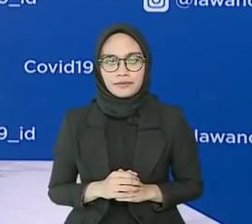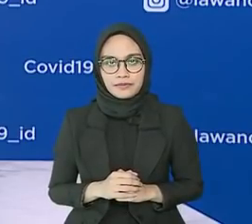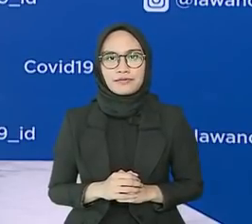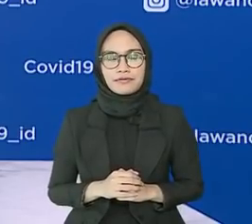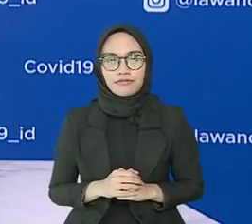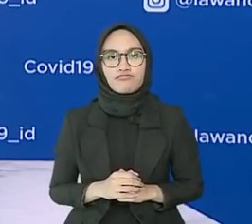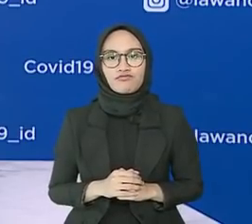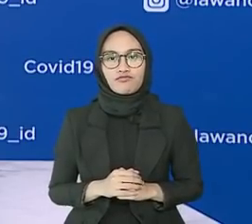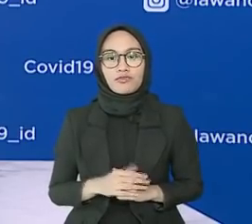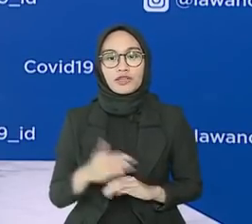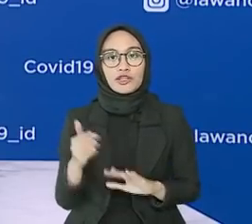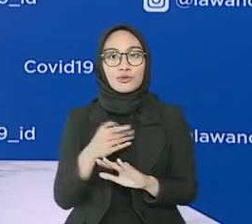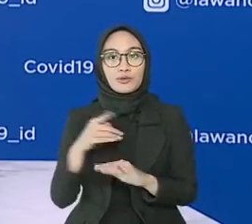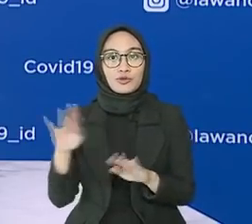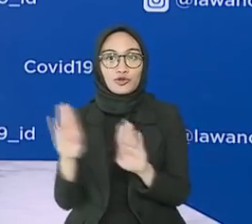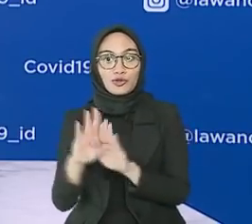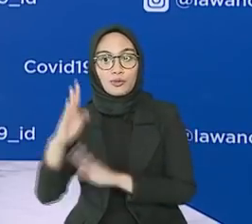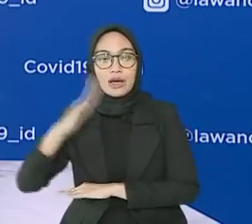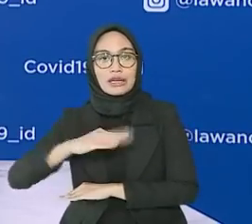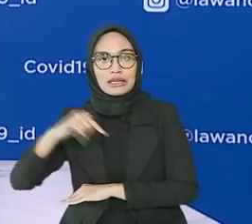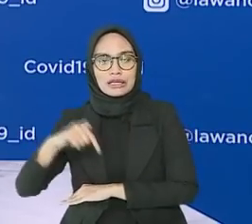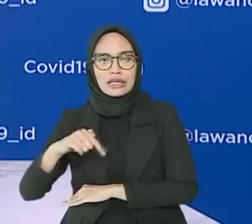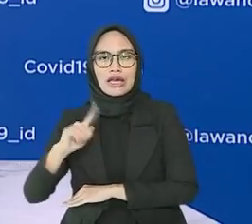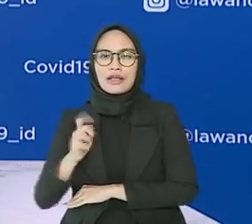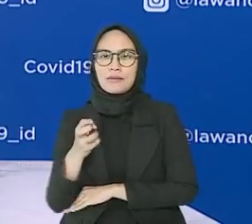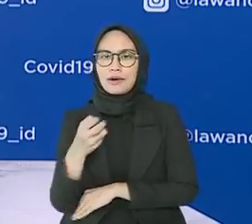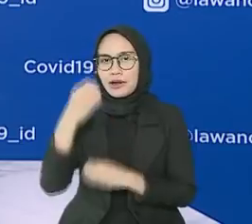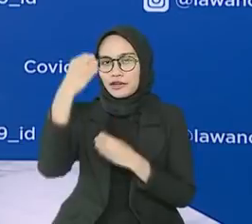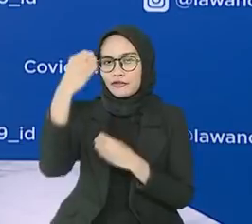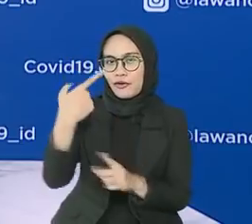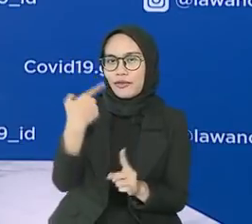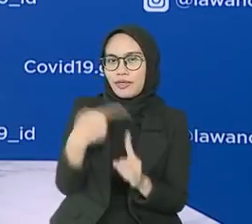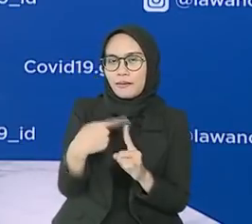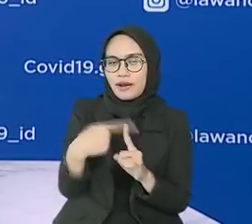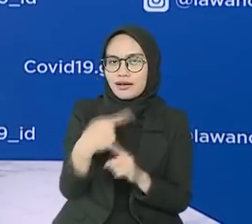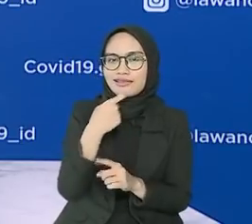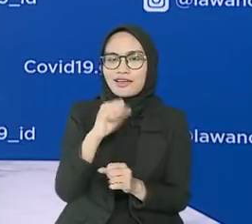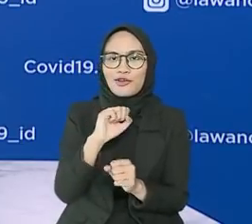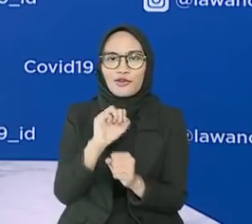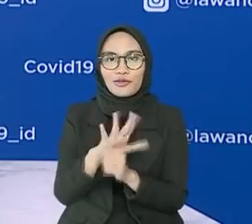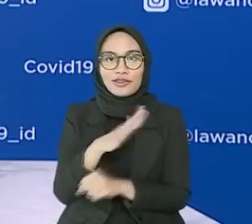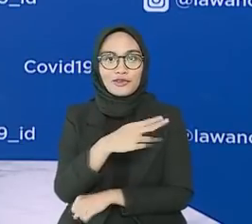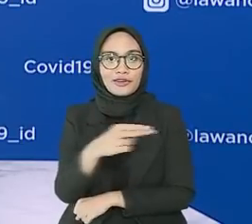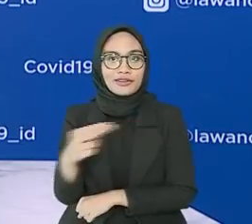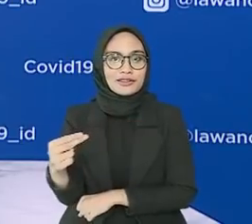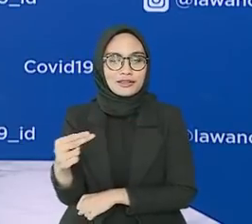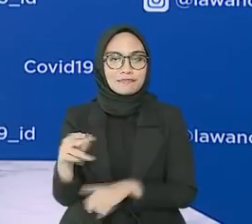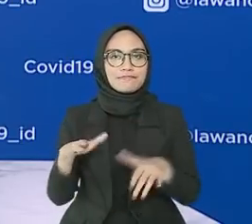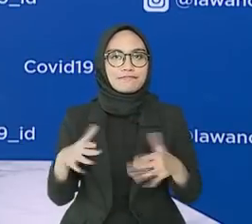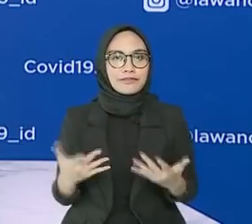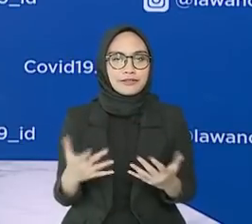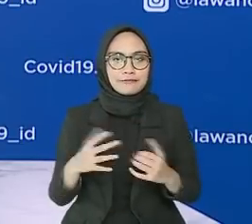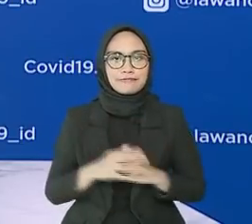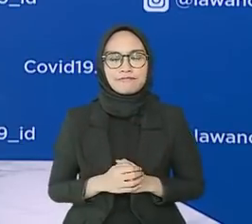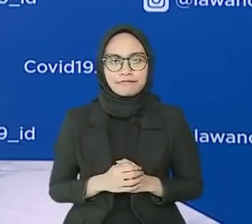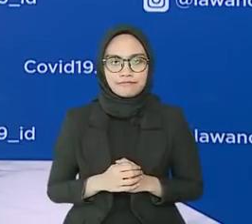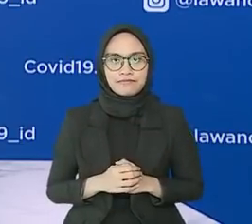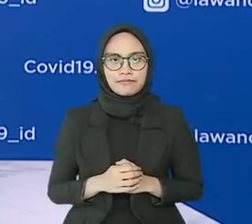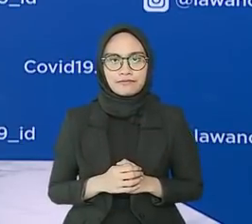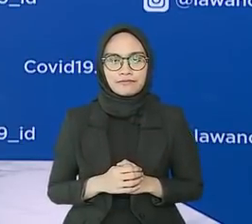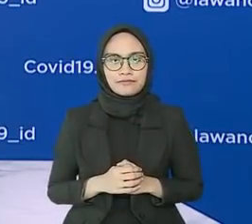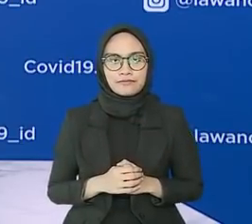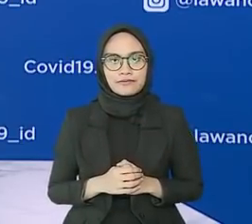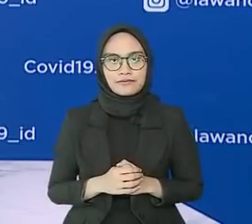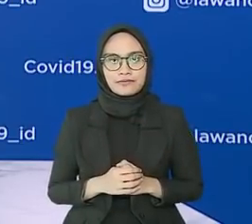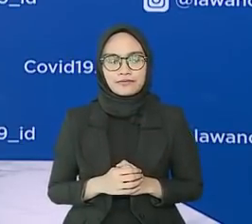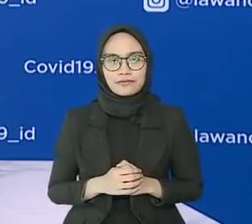Sebelum menutup konferensi pers hari ini, berikut adalah beberapa informasi tambahan terkait COVID-19 di Indonesia. Pemerintah